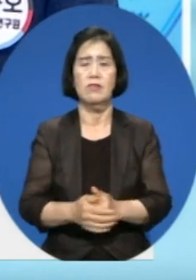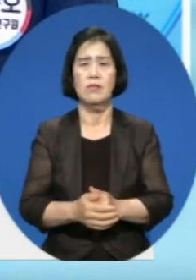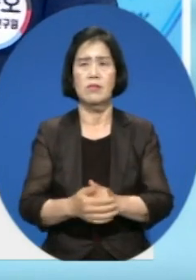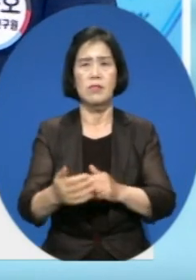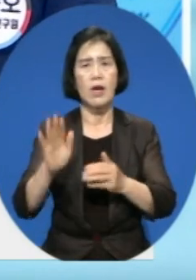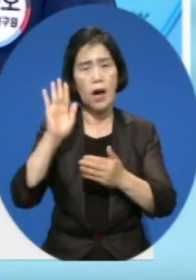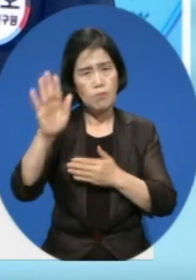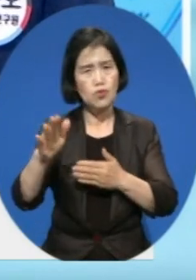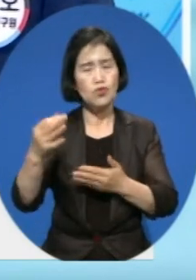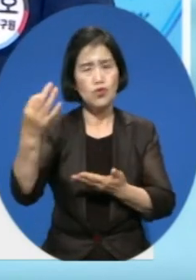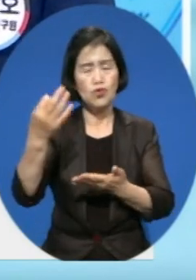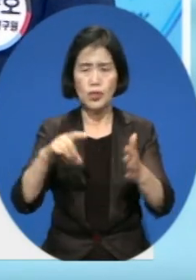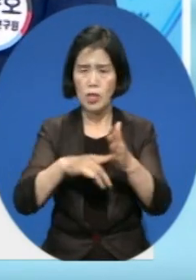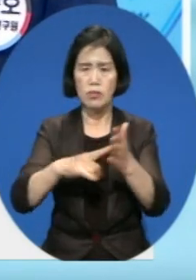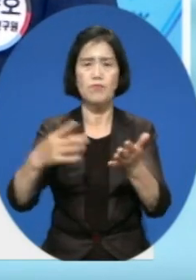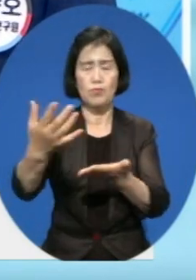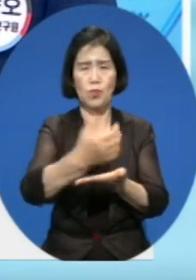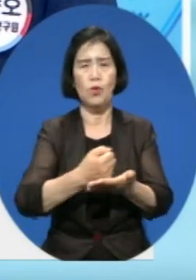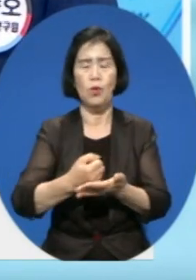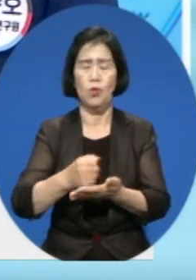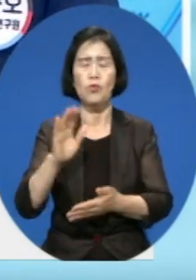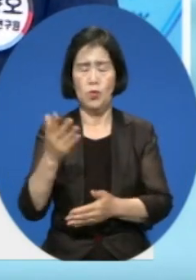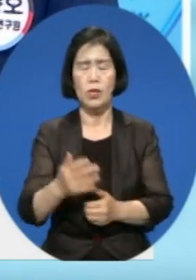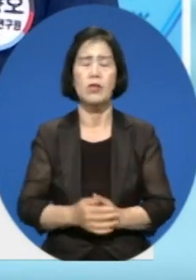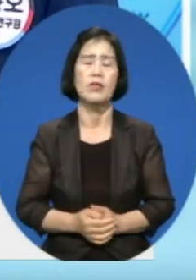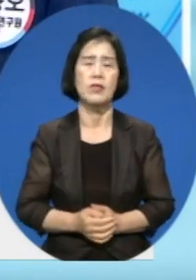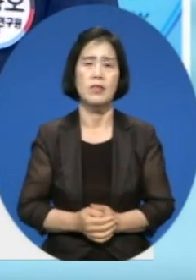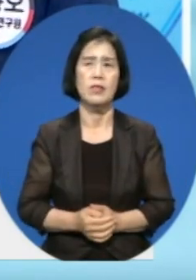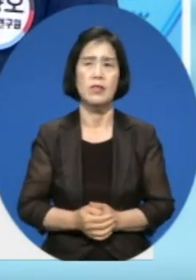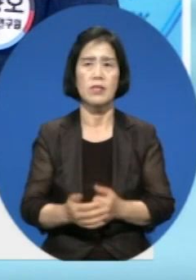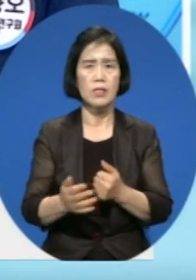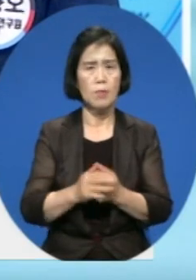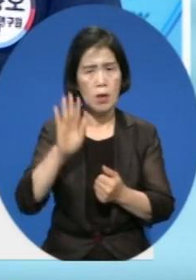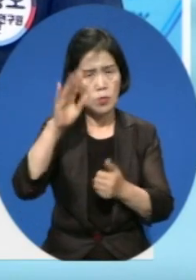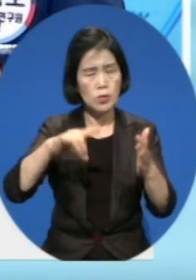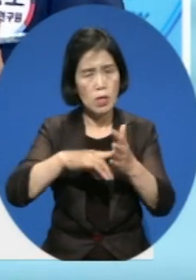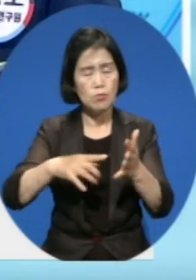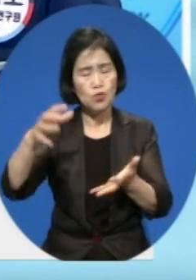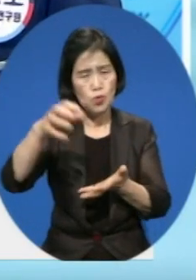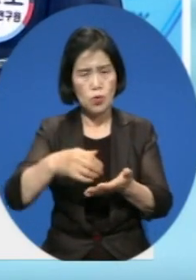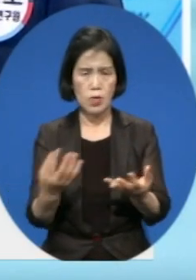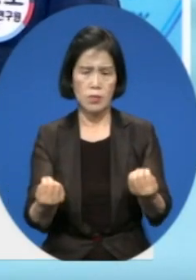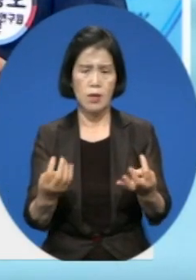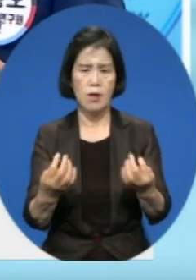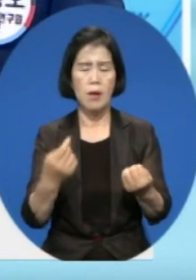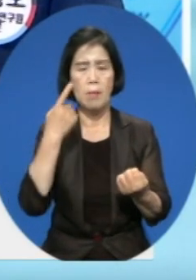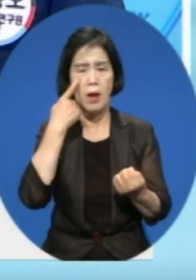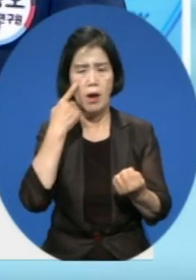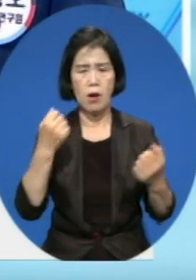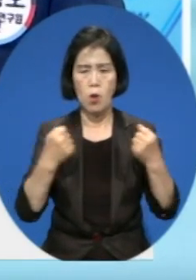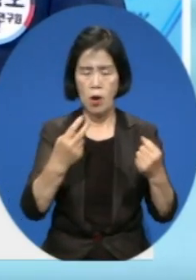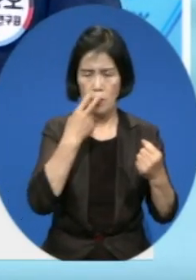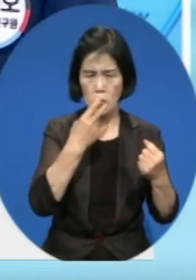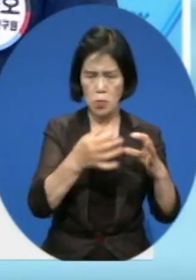앞으로 들어올 세수예요. 어쨌든 적자 재정입니다. 그런 것까지 다 따지면은 이게 꼭 건보료로